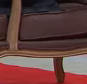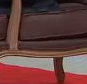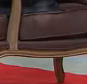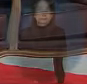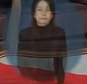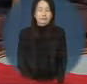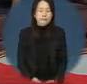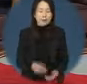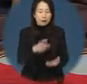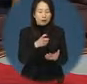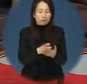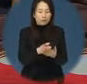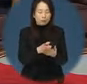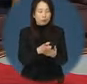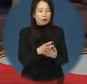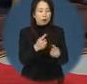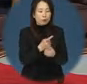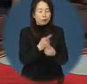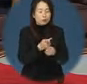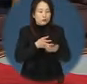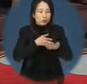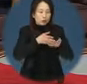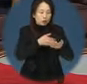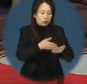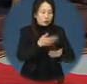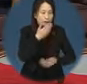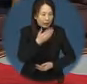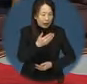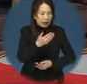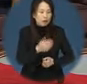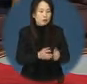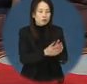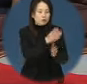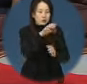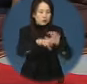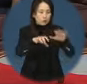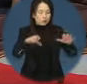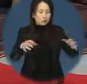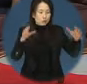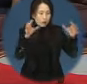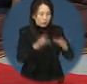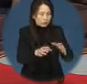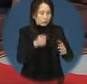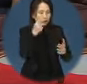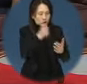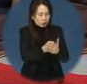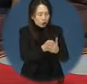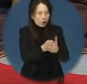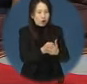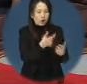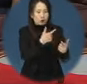조례 를 바라는 것 뿐만 아니라 쉬곤 통합도 결정할 수 있고 부울경 합치는 것도 한번 생각해 볼 수 있고